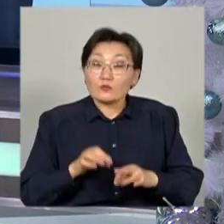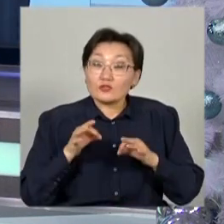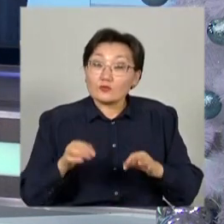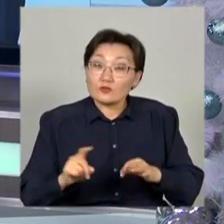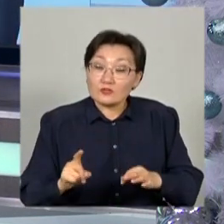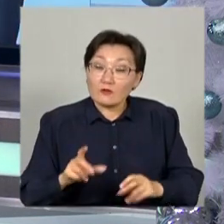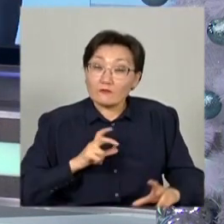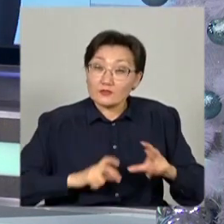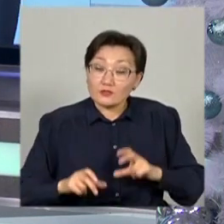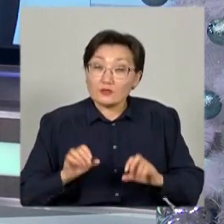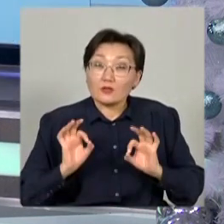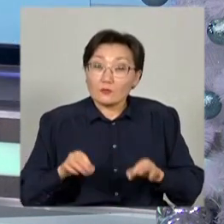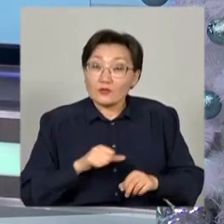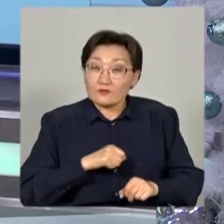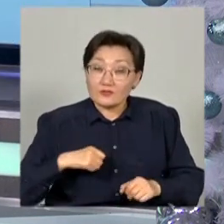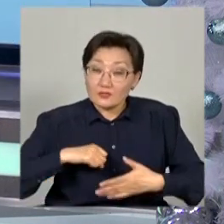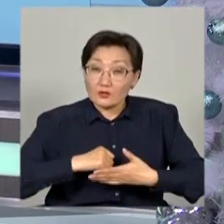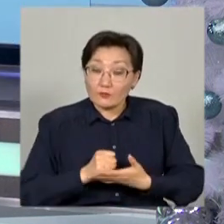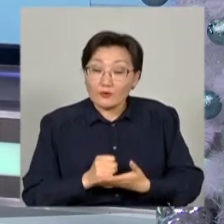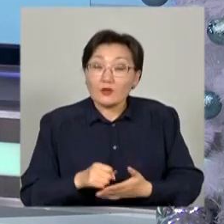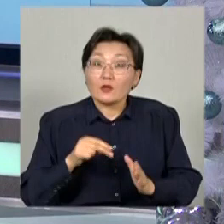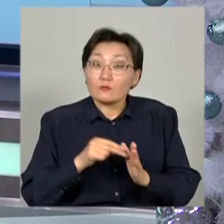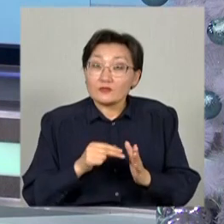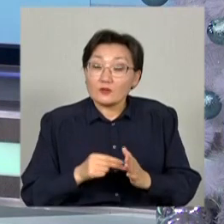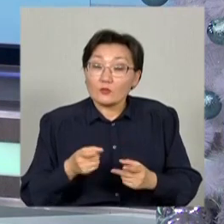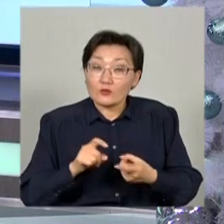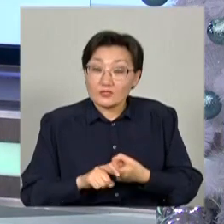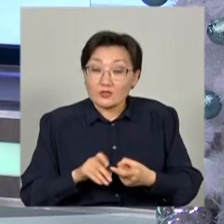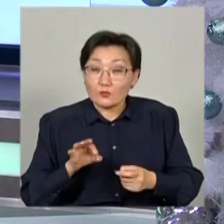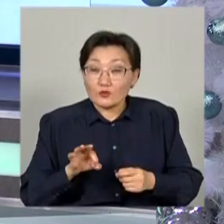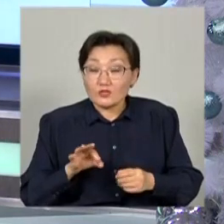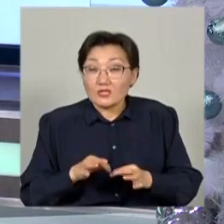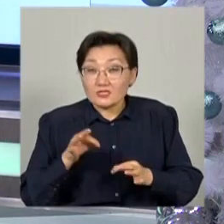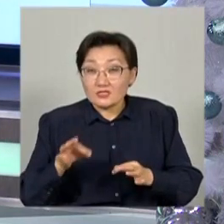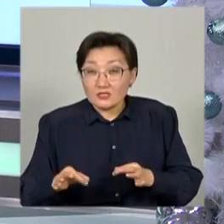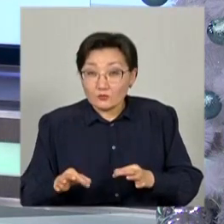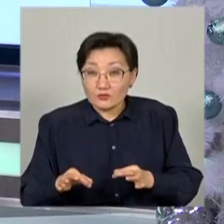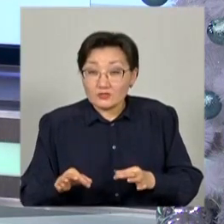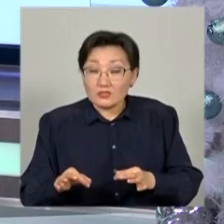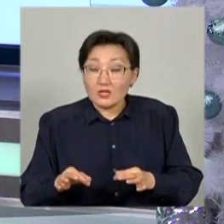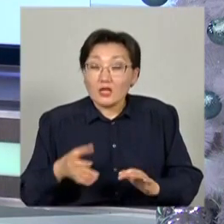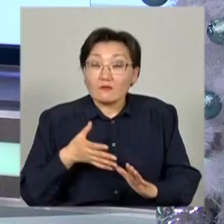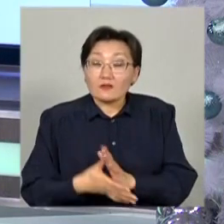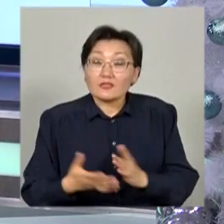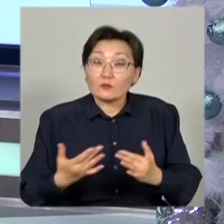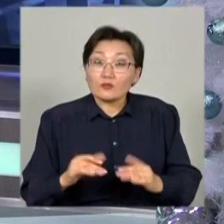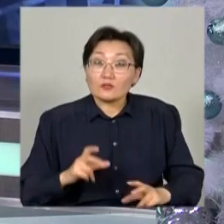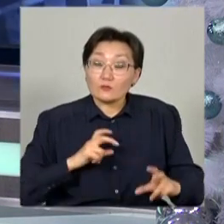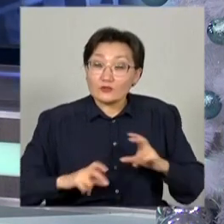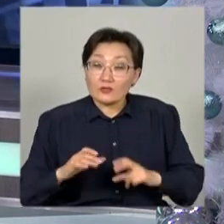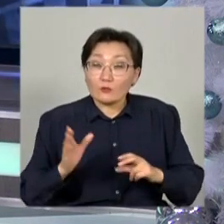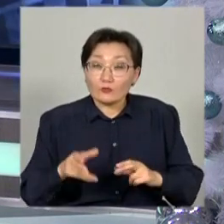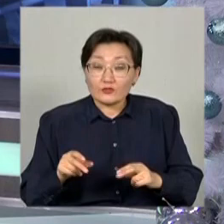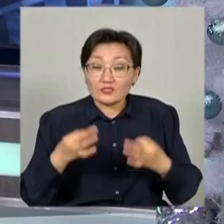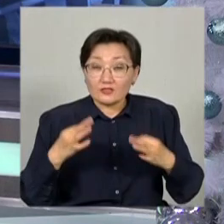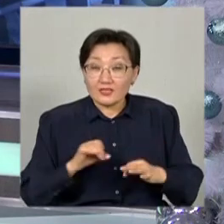что вузы вправе самостоятельно устанавливать прайсы, которые будут зависеть от региона и расходов, насколько теперь высшее образование будет доступно